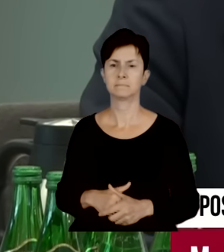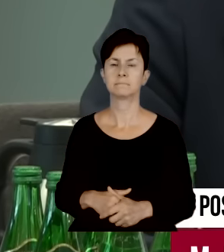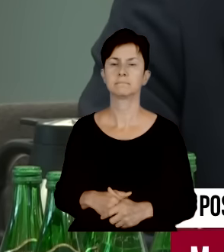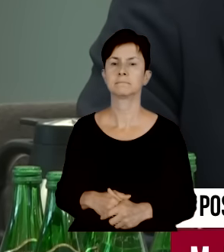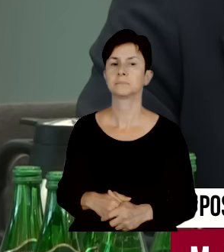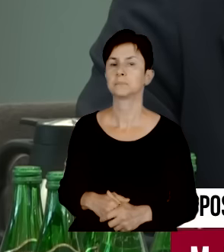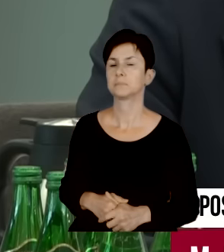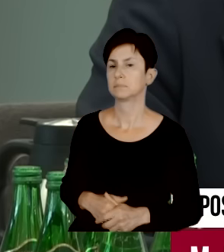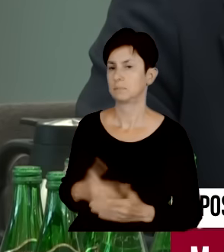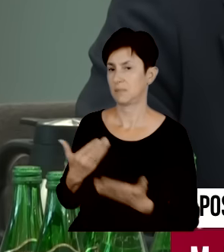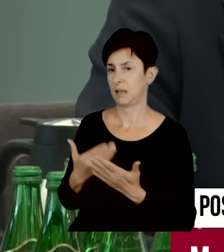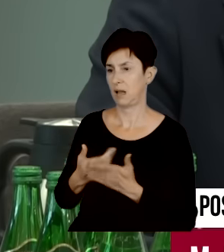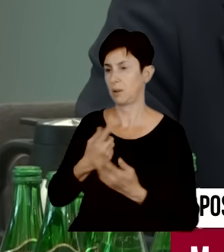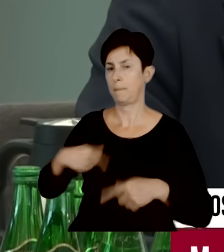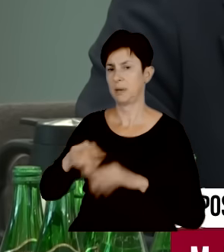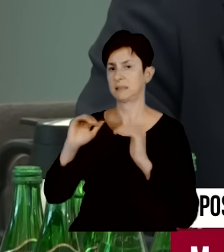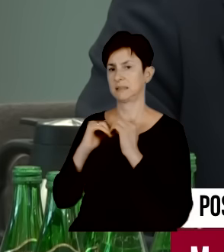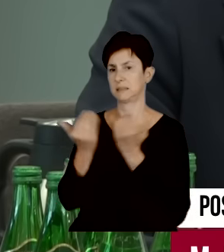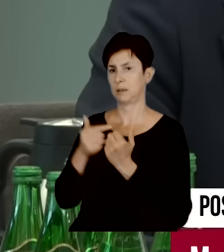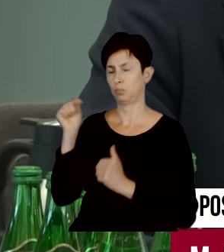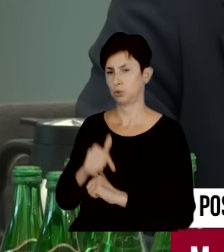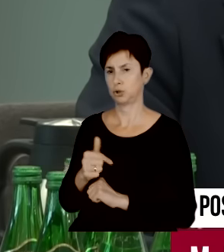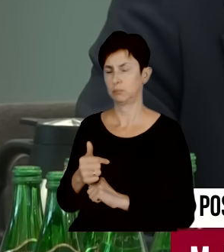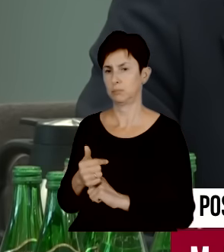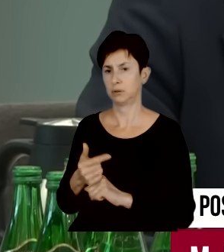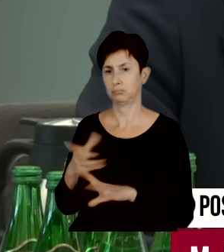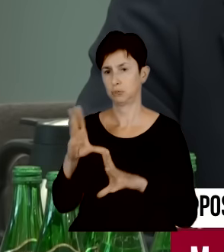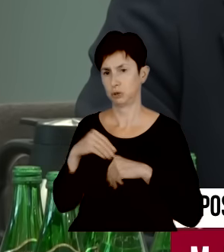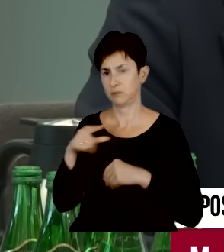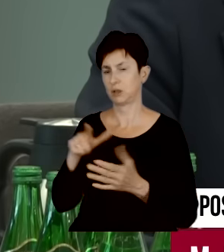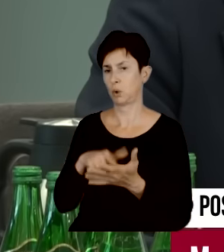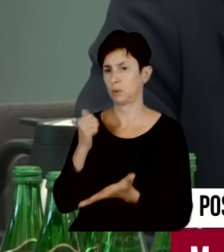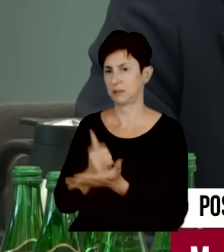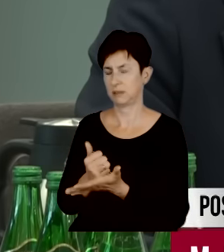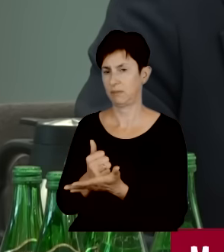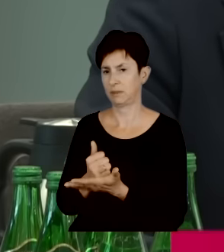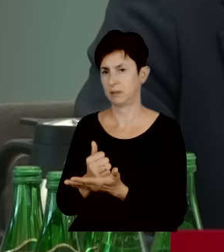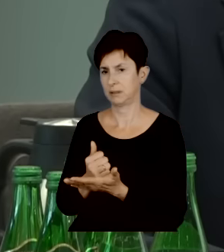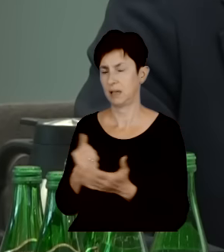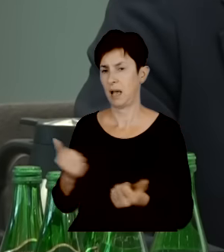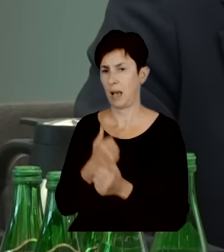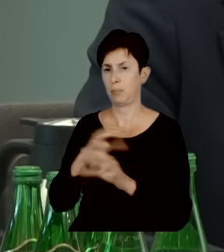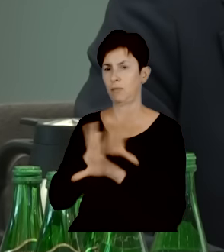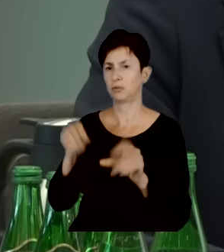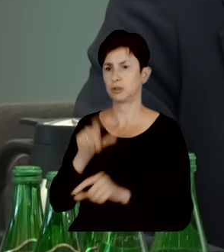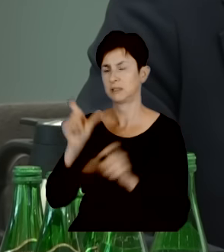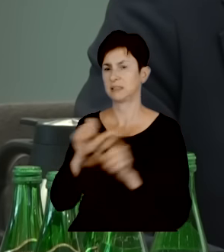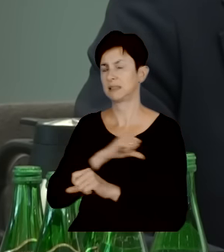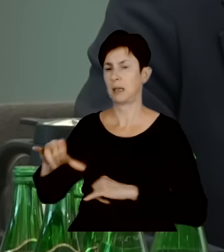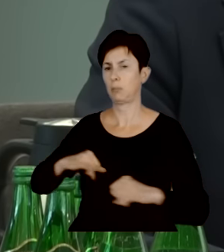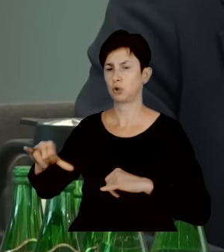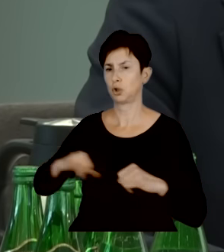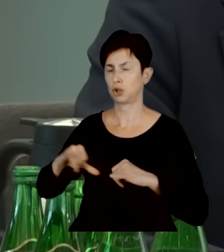musieliśmy w sejmie przyjmować takie ustawy żeby wszystkich samorządowców z góry